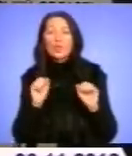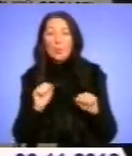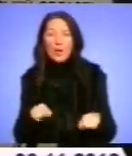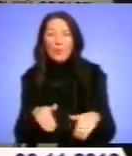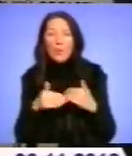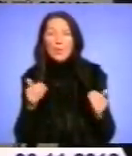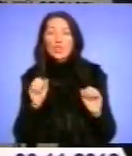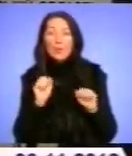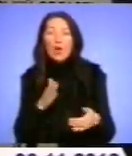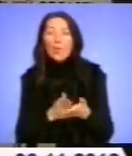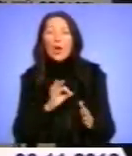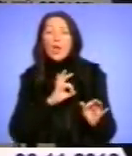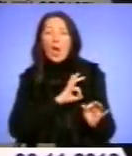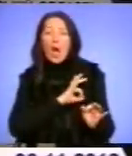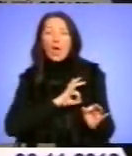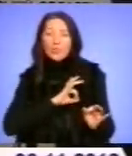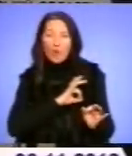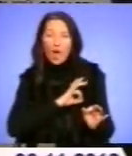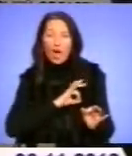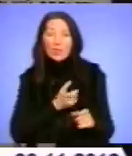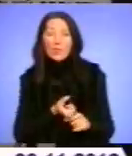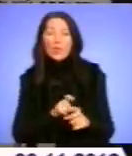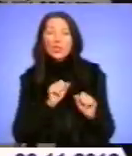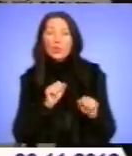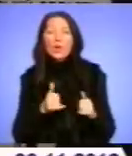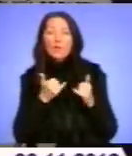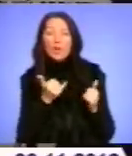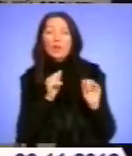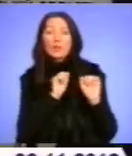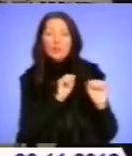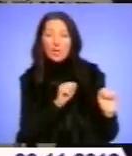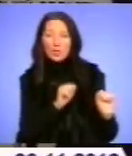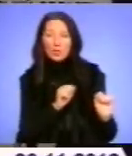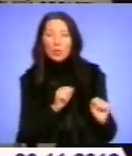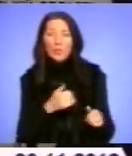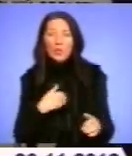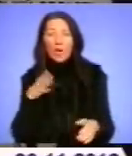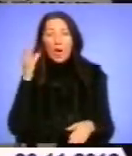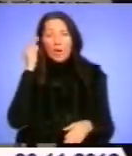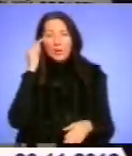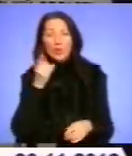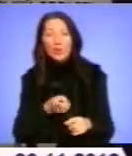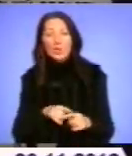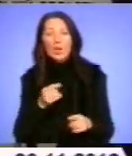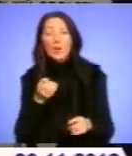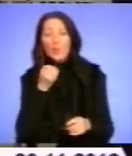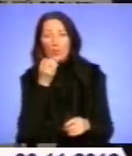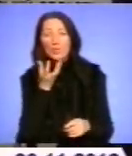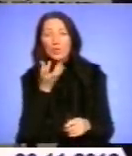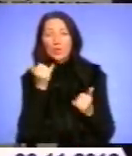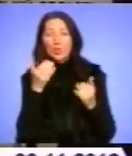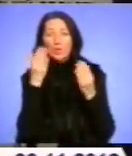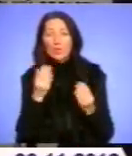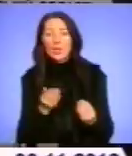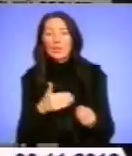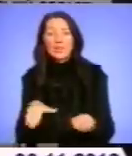має і адвокат, більше права для захисту мається в виду. Це теж я рахую як позитив, тому що на сьогоднішній день